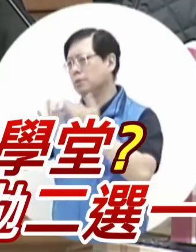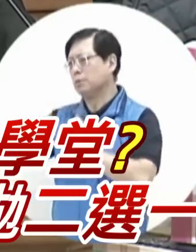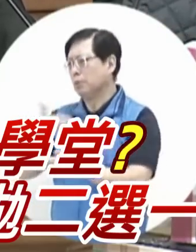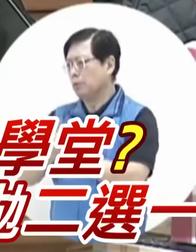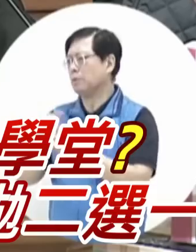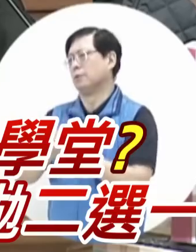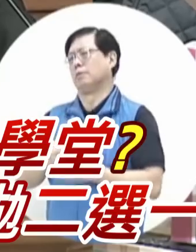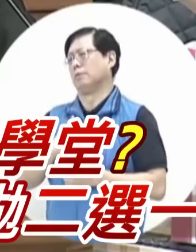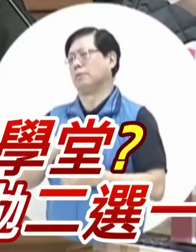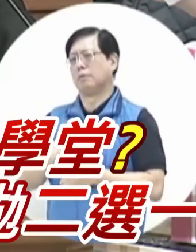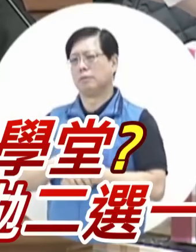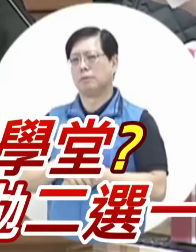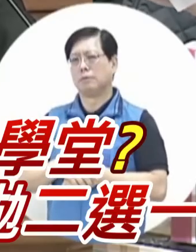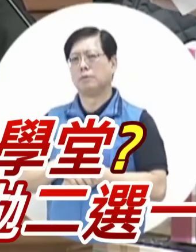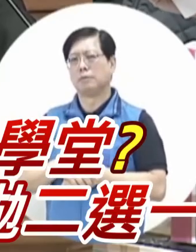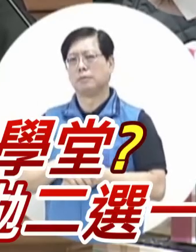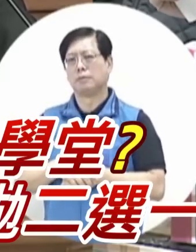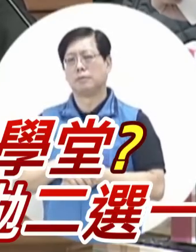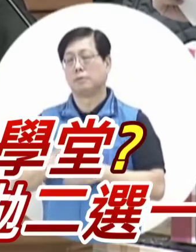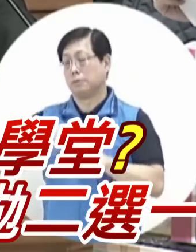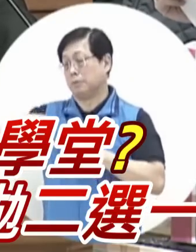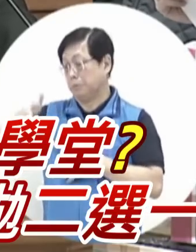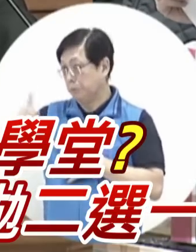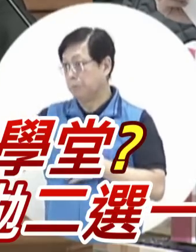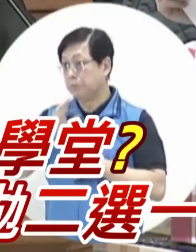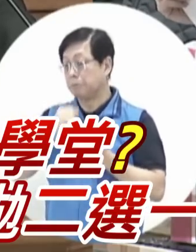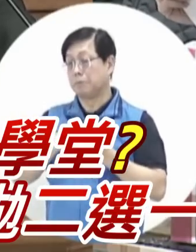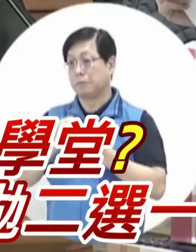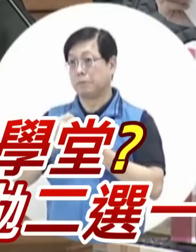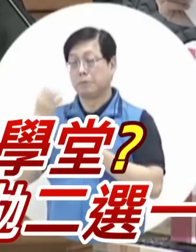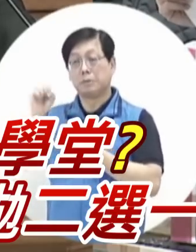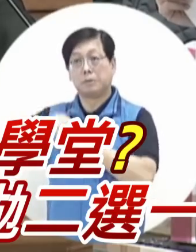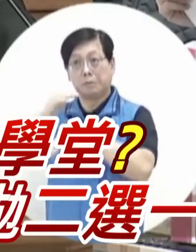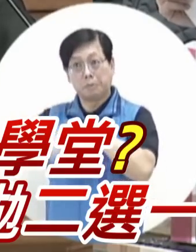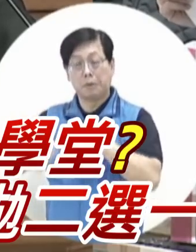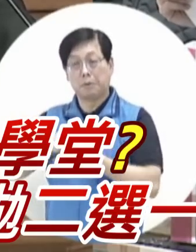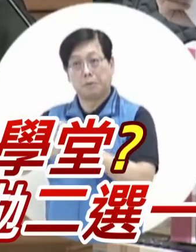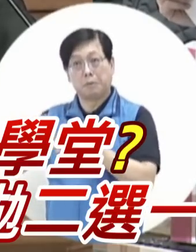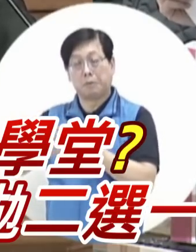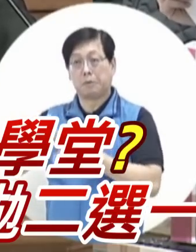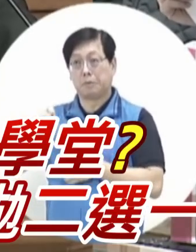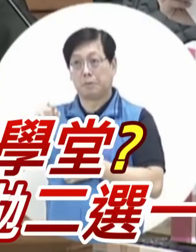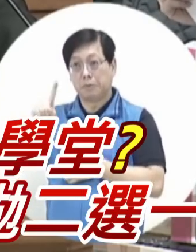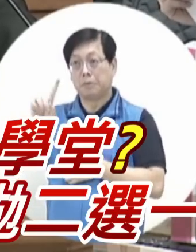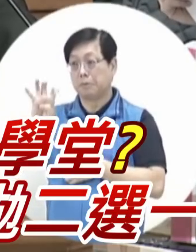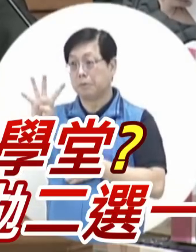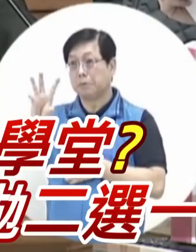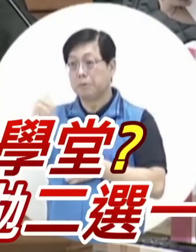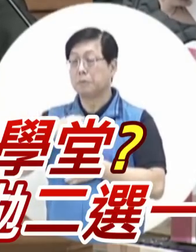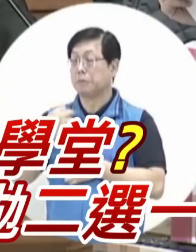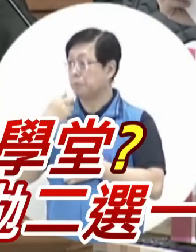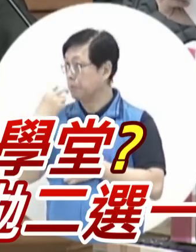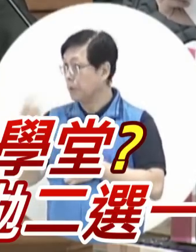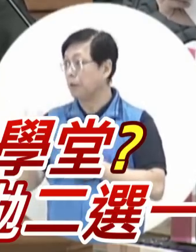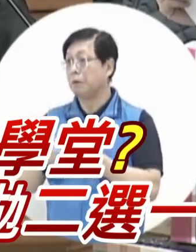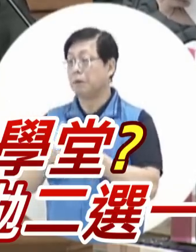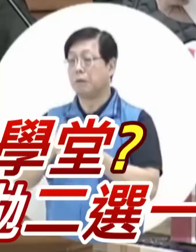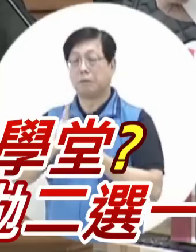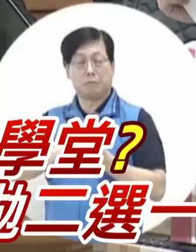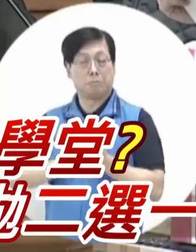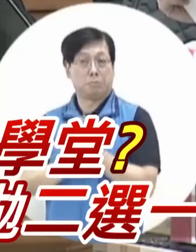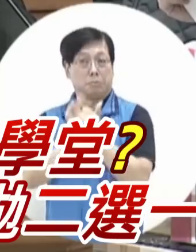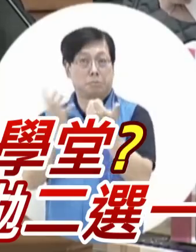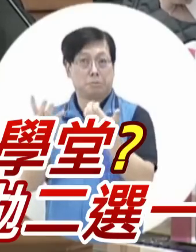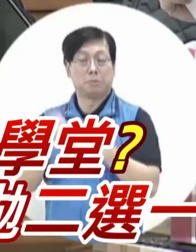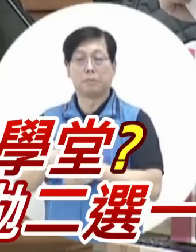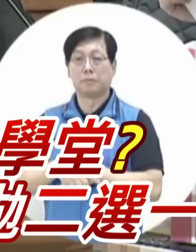色金融。 处长，刚好你有你的戏份了 哈。 处长，花新加坡花工厂144万去新加坡垫高你自己，